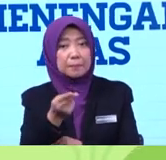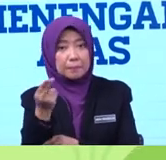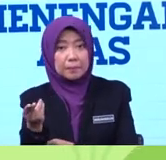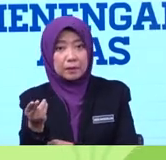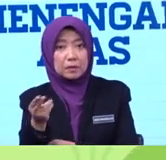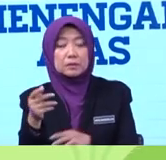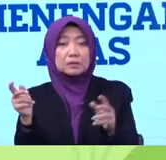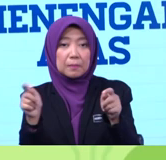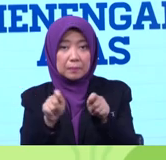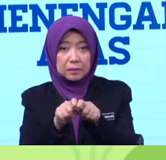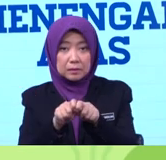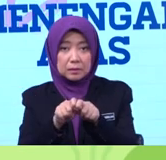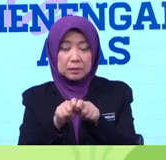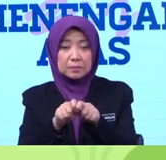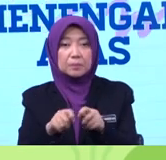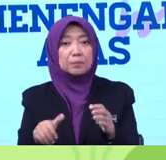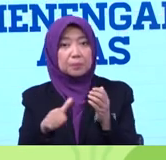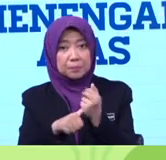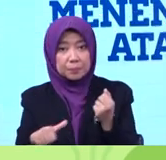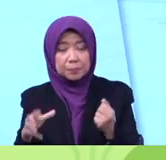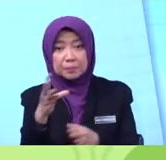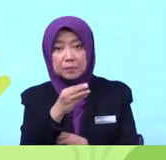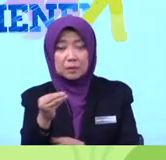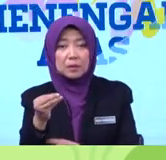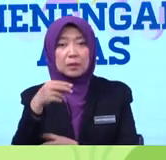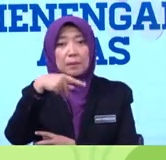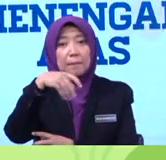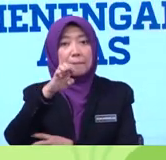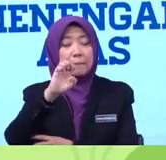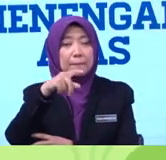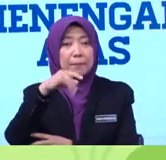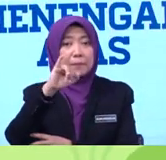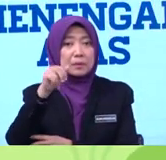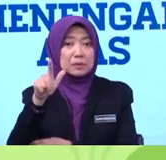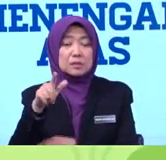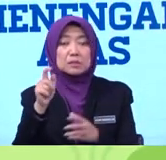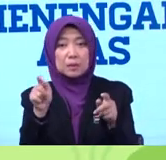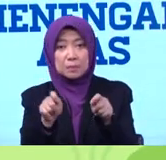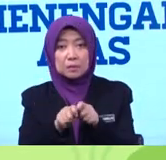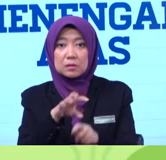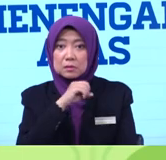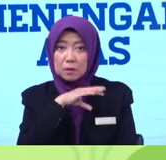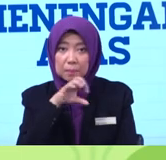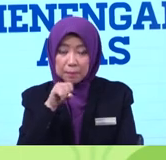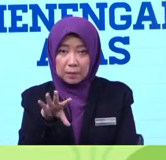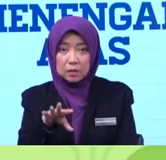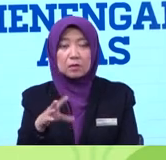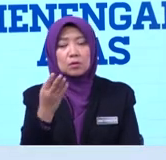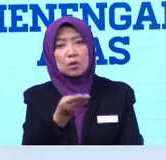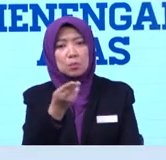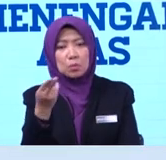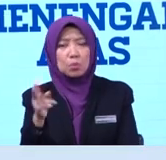deterjen dan kumbahan dan sisa pepel seperti sampah saraf serta bahan buangan